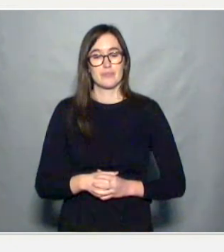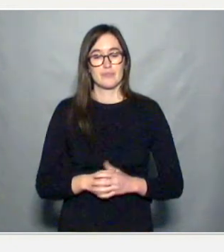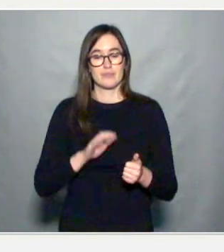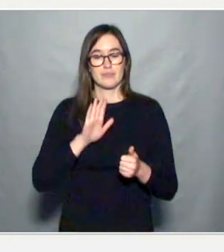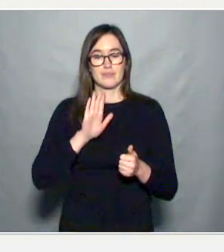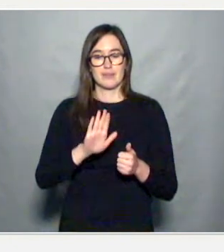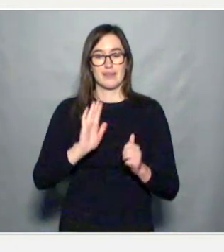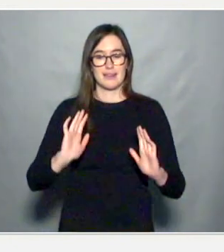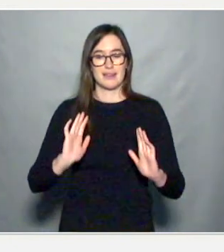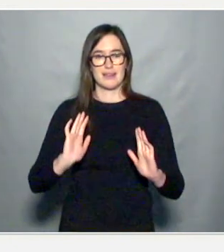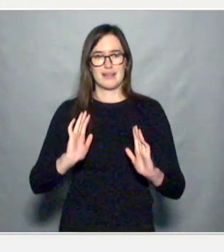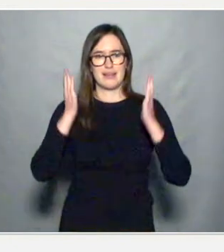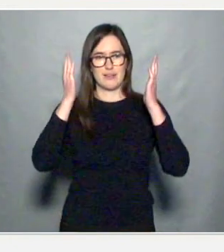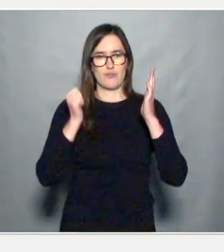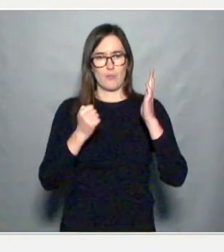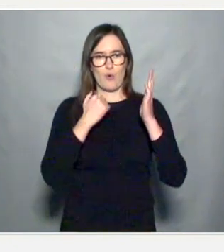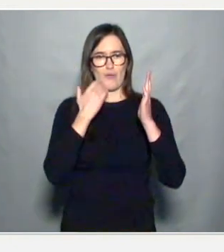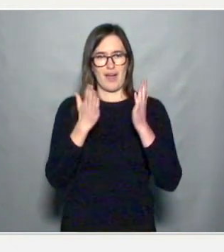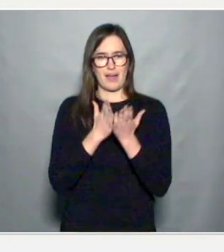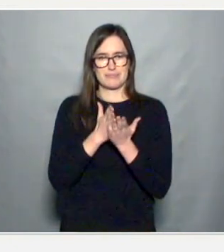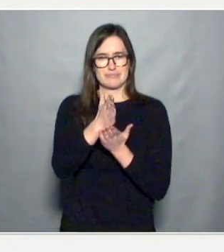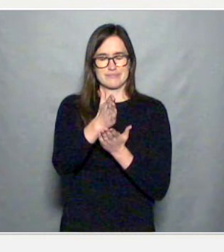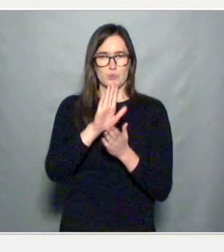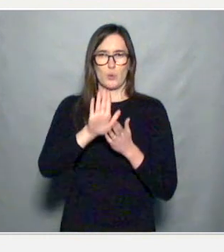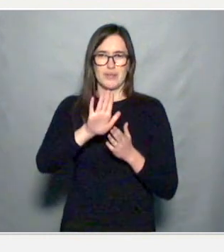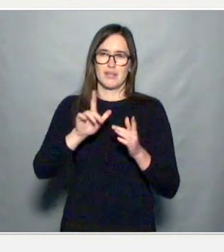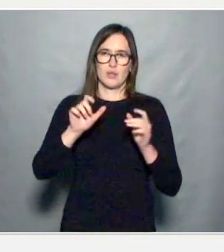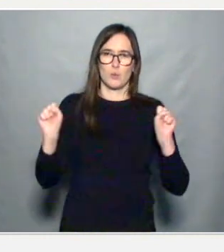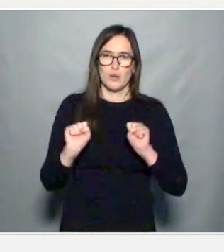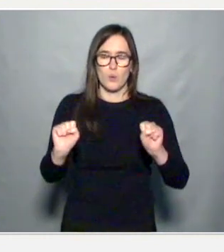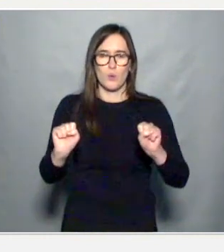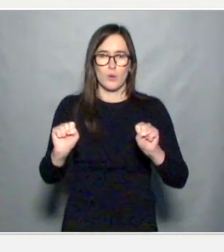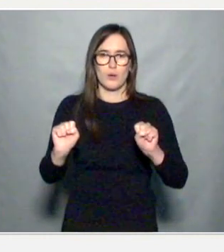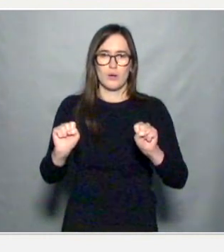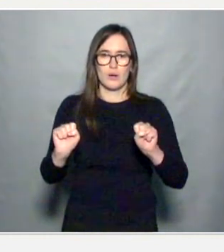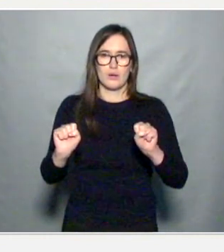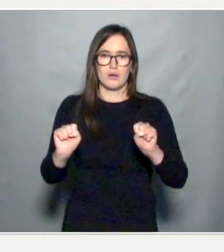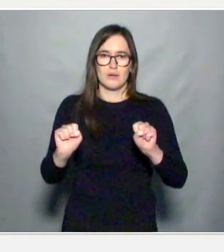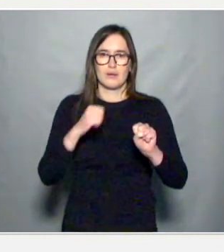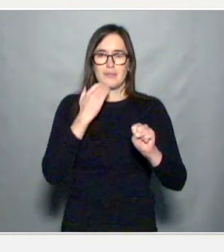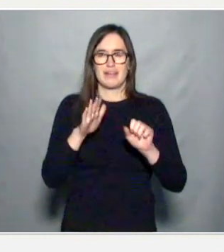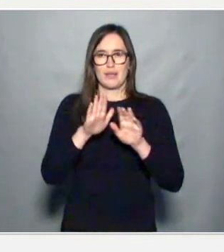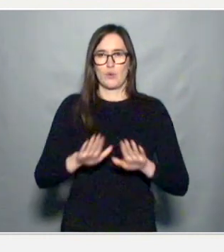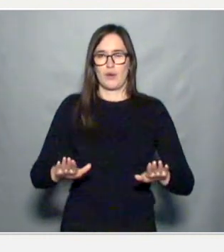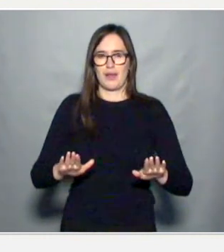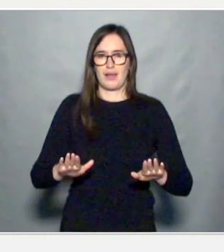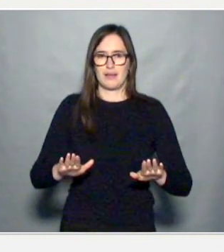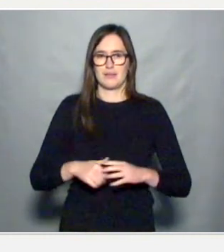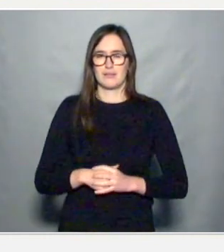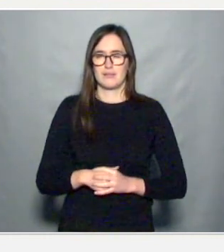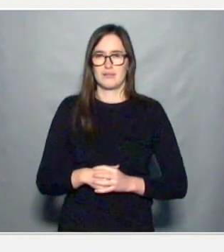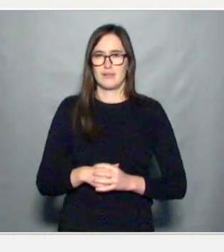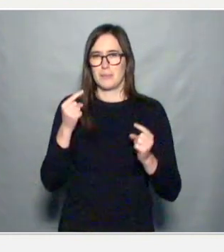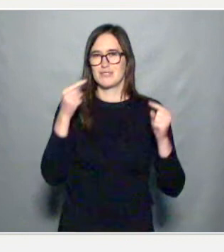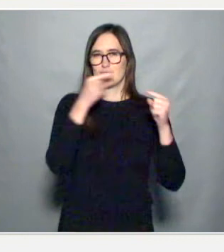stram. Din oro lugnas av värmande kram. missförstådd,